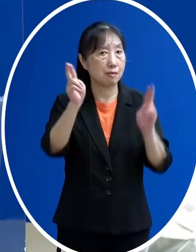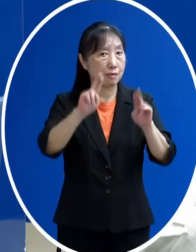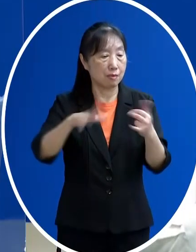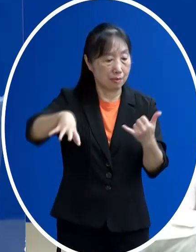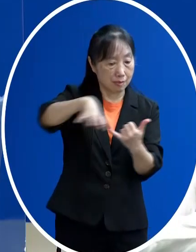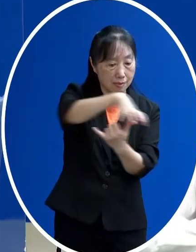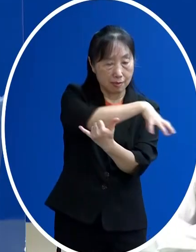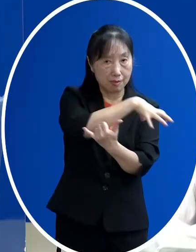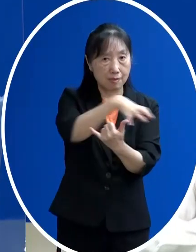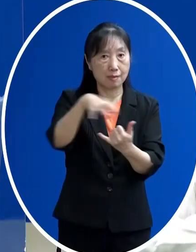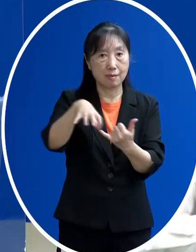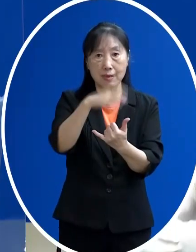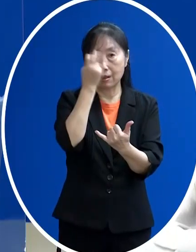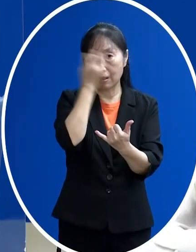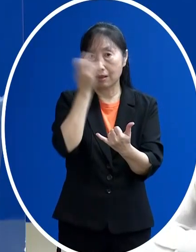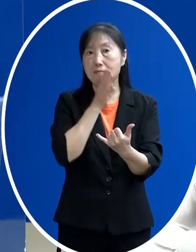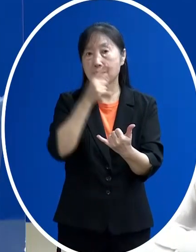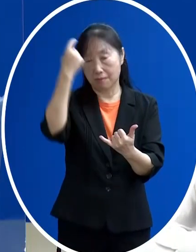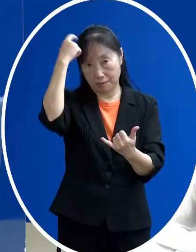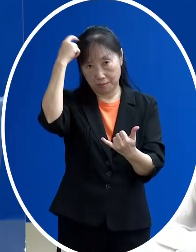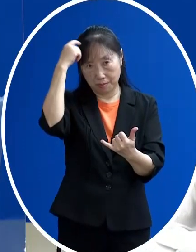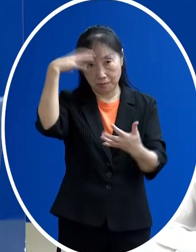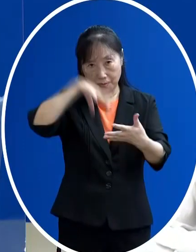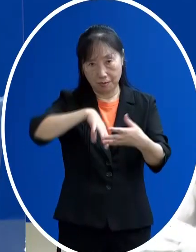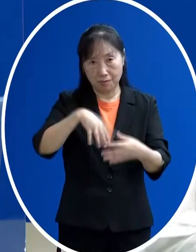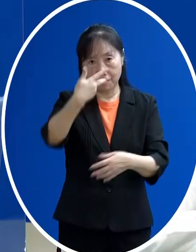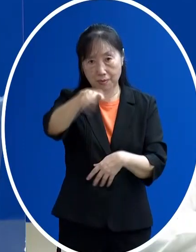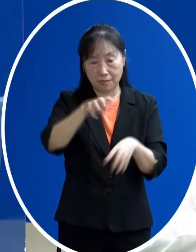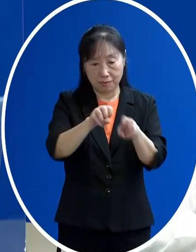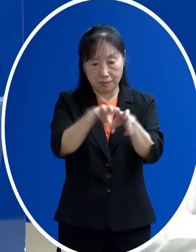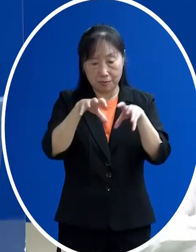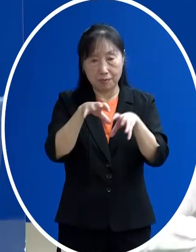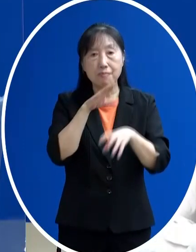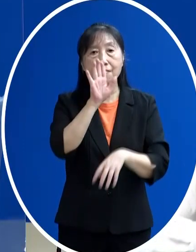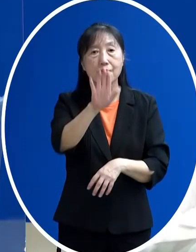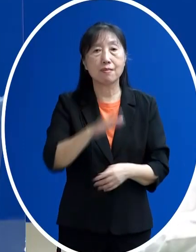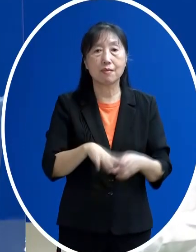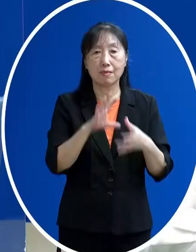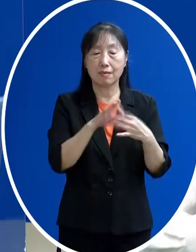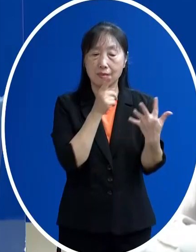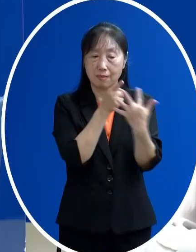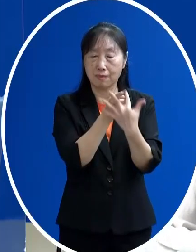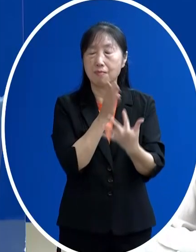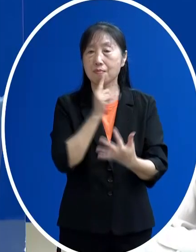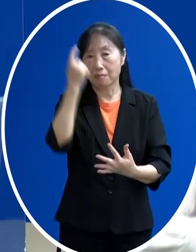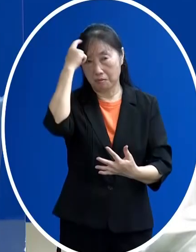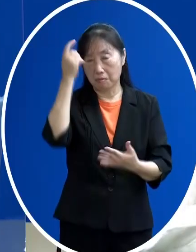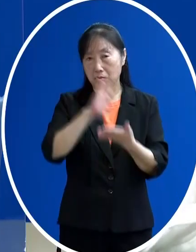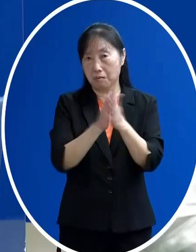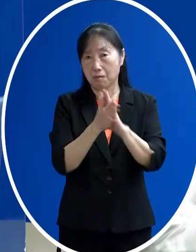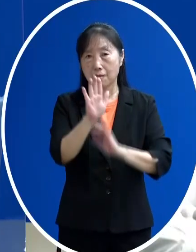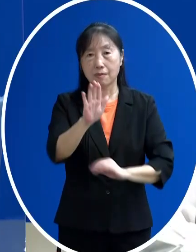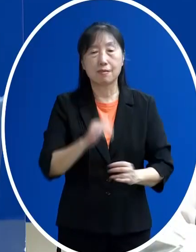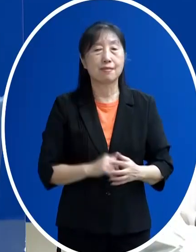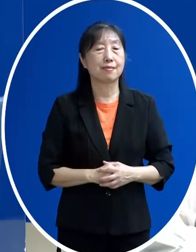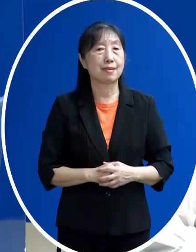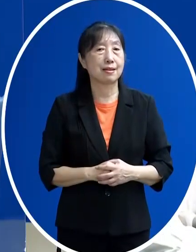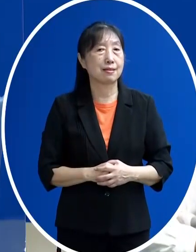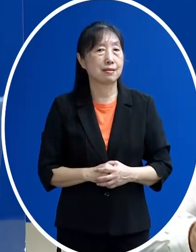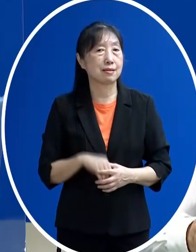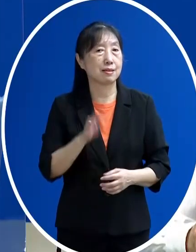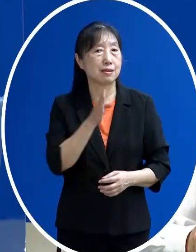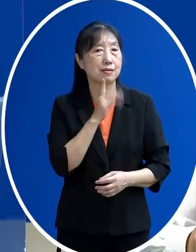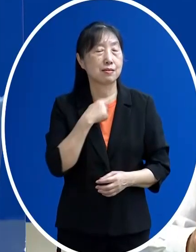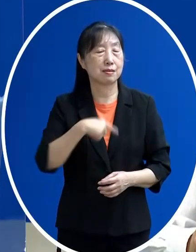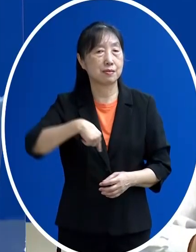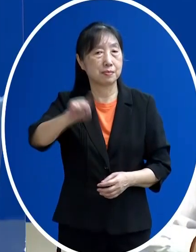断层的检查也发现说他的脑部这边有脑水肿的一个情形，所以诊断有脑病变的状况。不过在这个收